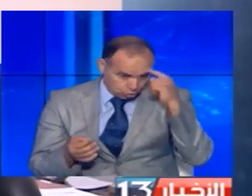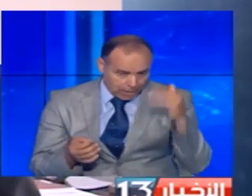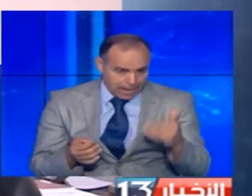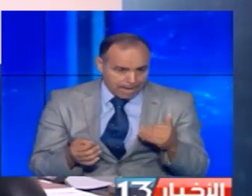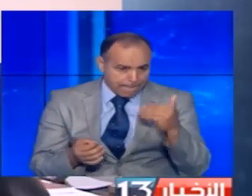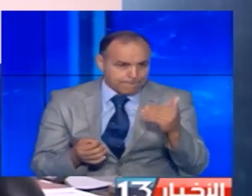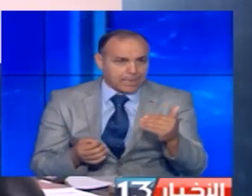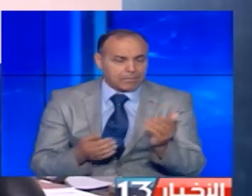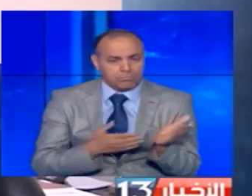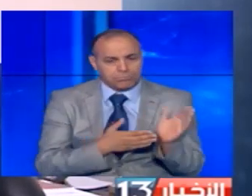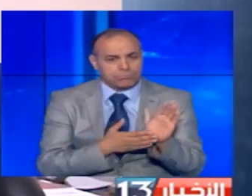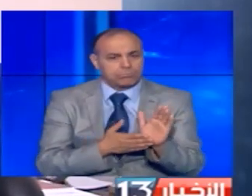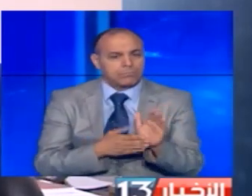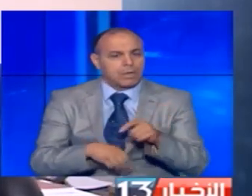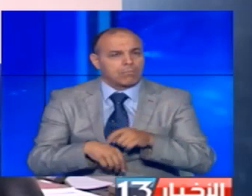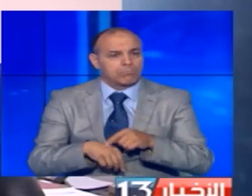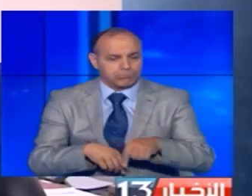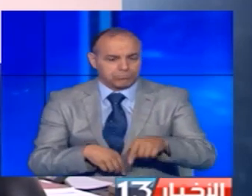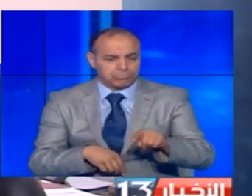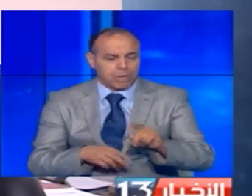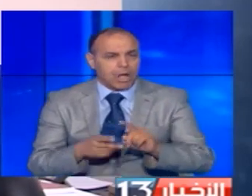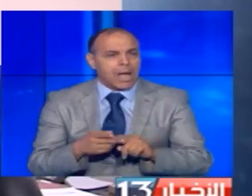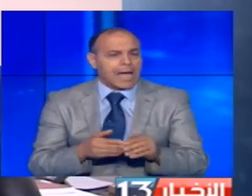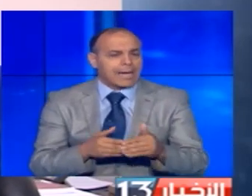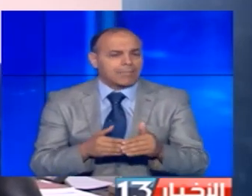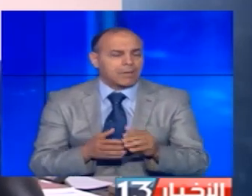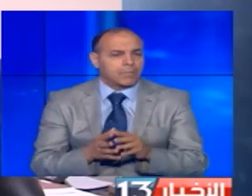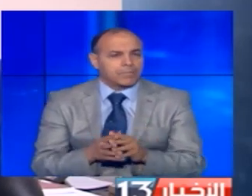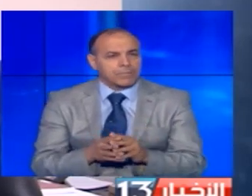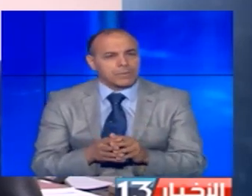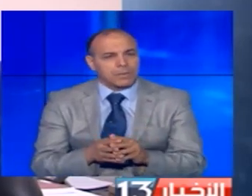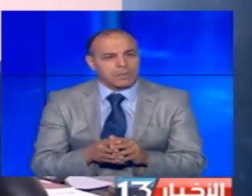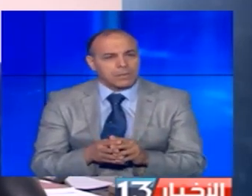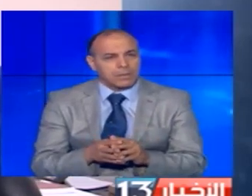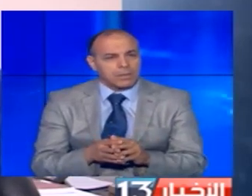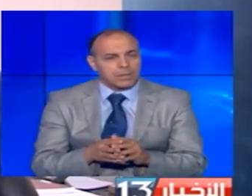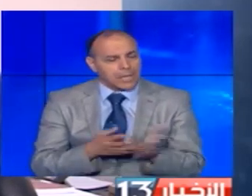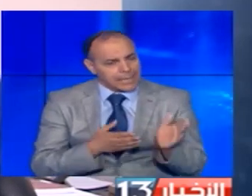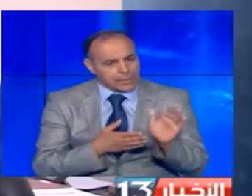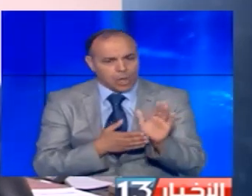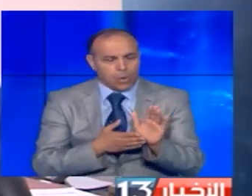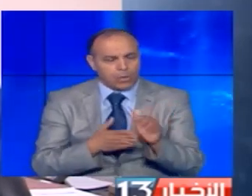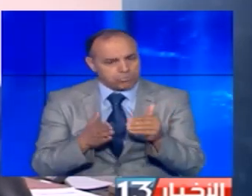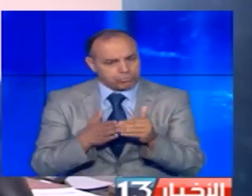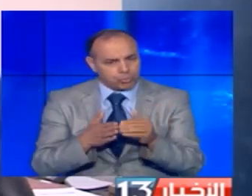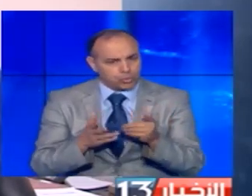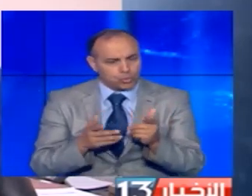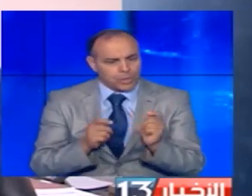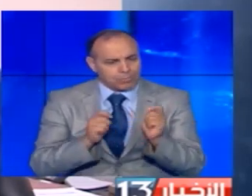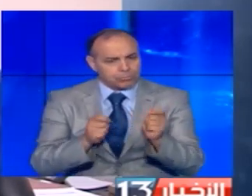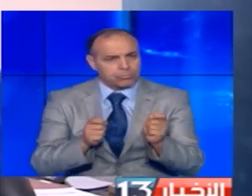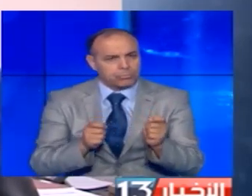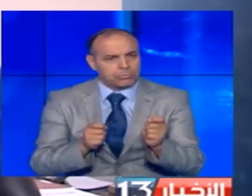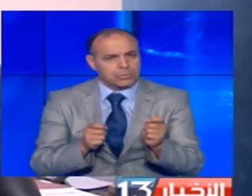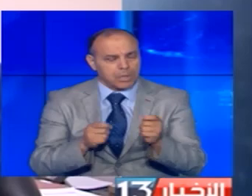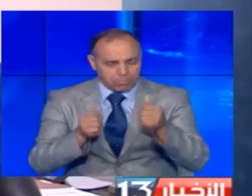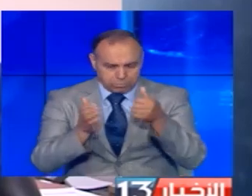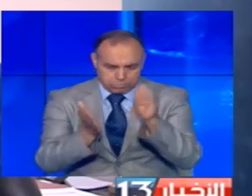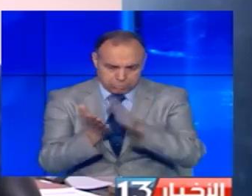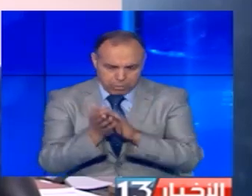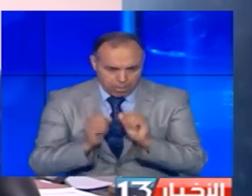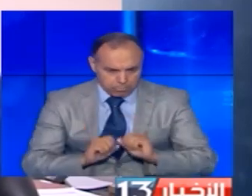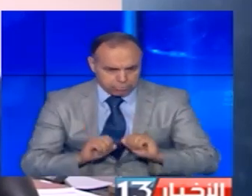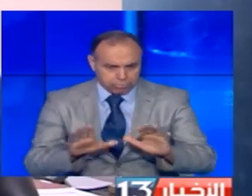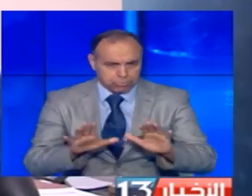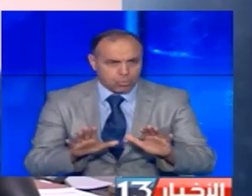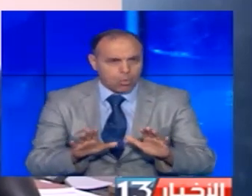اسا نقدمها في خلال الايام القريبه القادمه اه نعرضها نهائيا للنشر وتكون